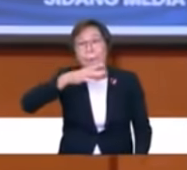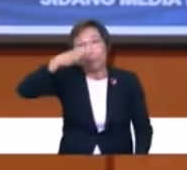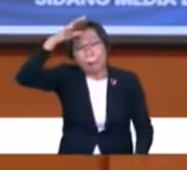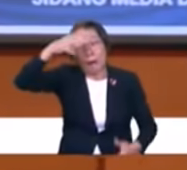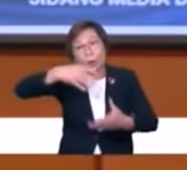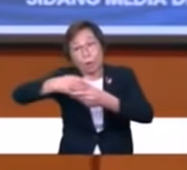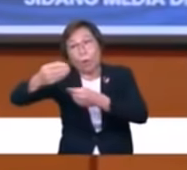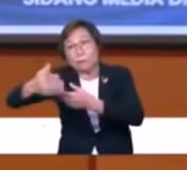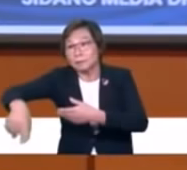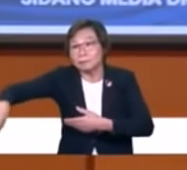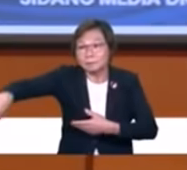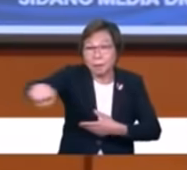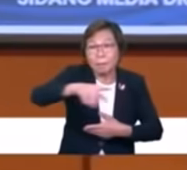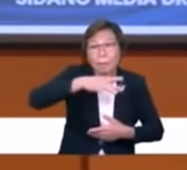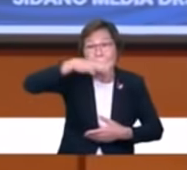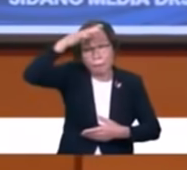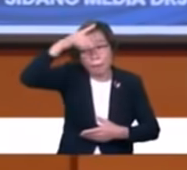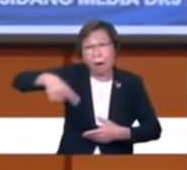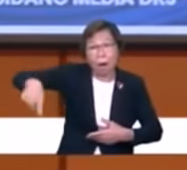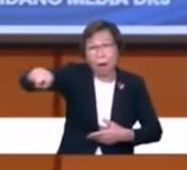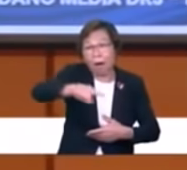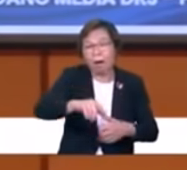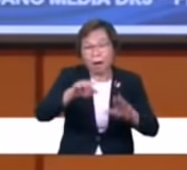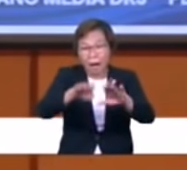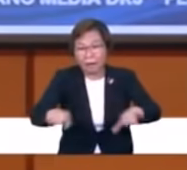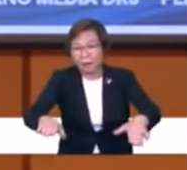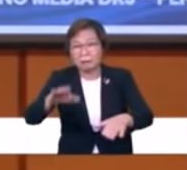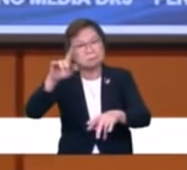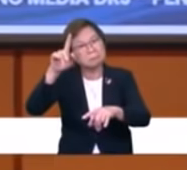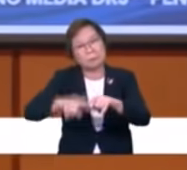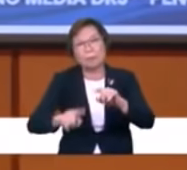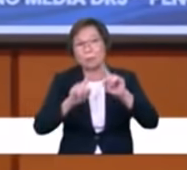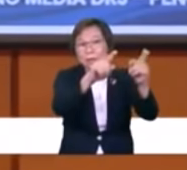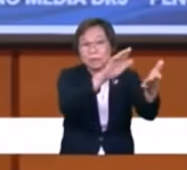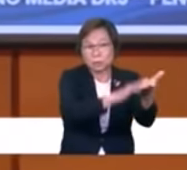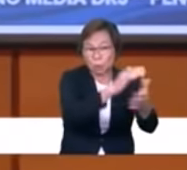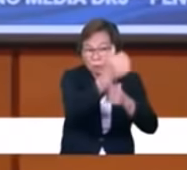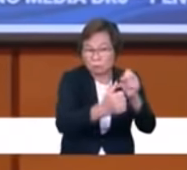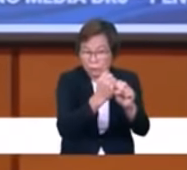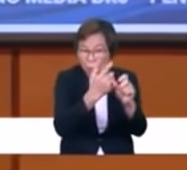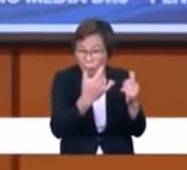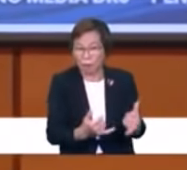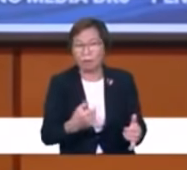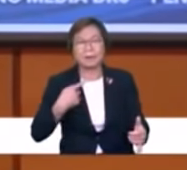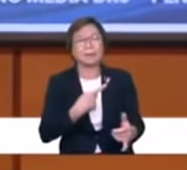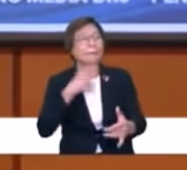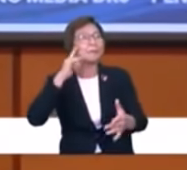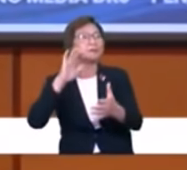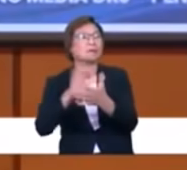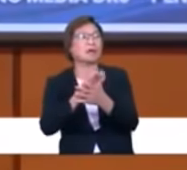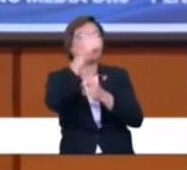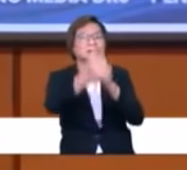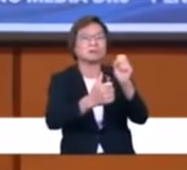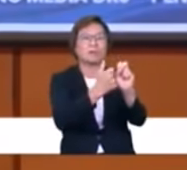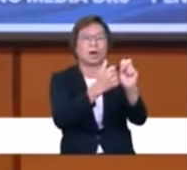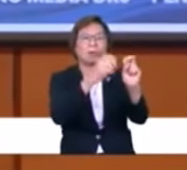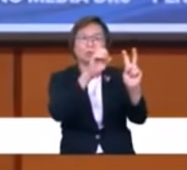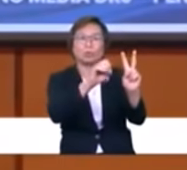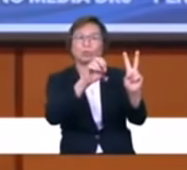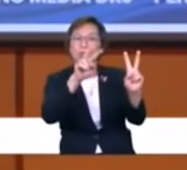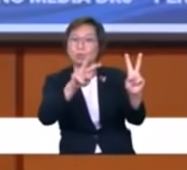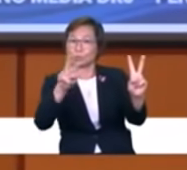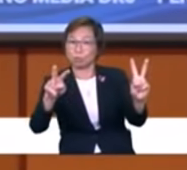sana pikirannya anak-anak tidak berkesempatan ke sekolah tahun ini Insyaallah kita Yakin tahun hadapan keadaan semakin